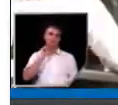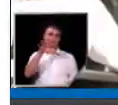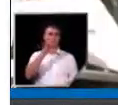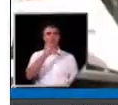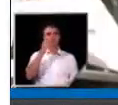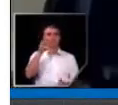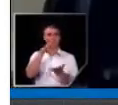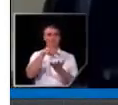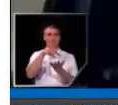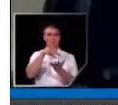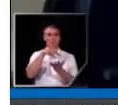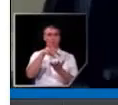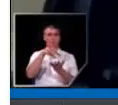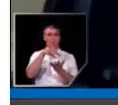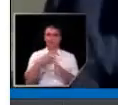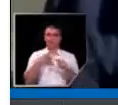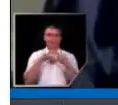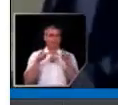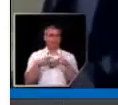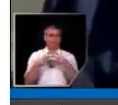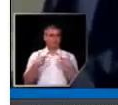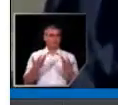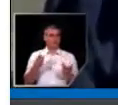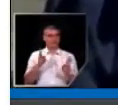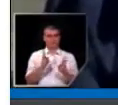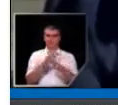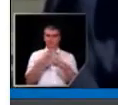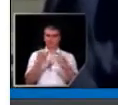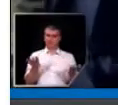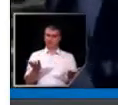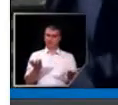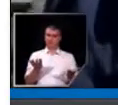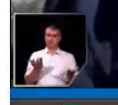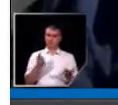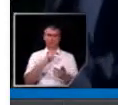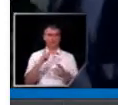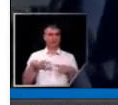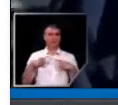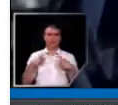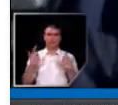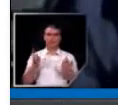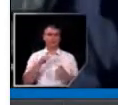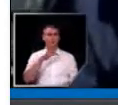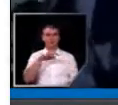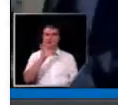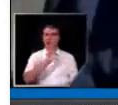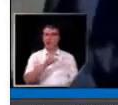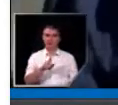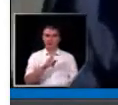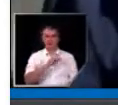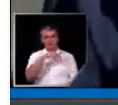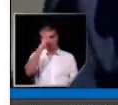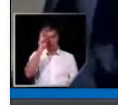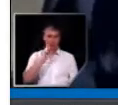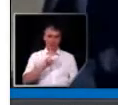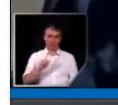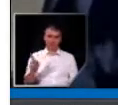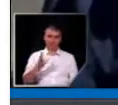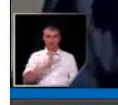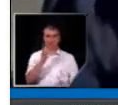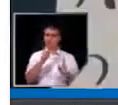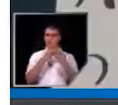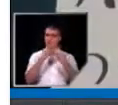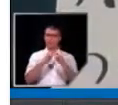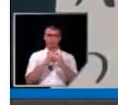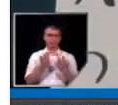אותך למרכז. בלי מסגרת, זה בלתי אפשרי. זה לא חיים, לא לילדים, לא להורים, לא